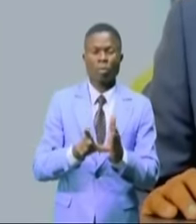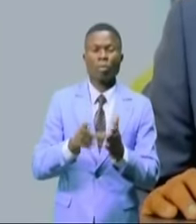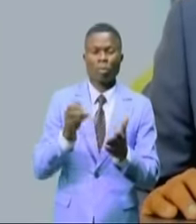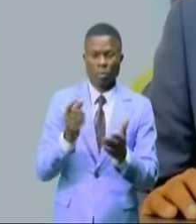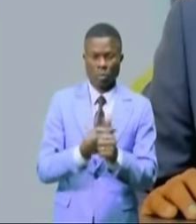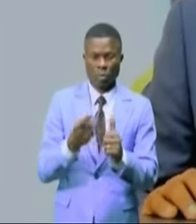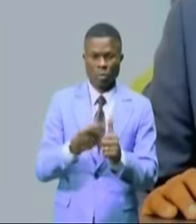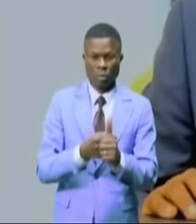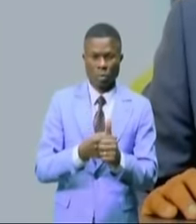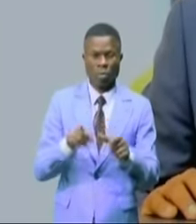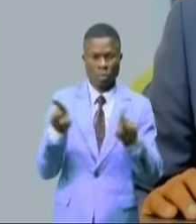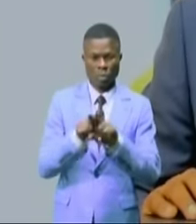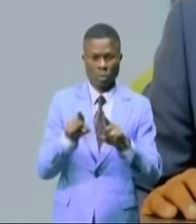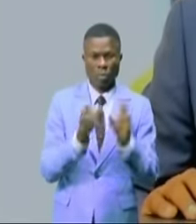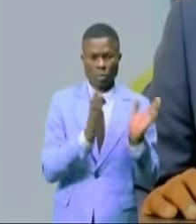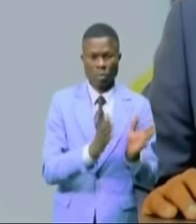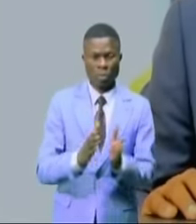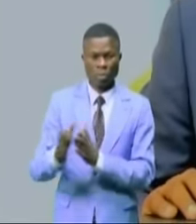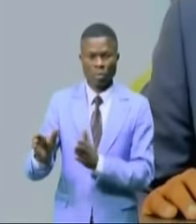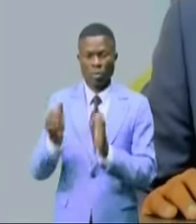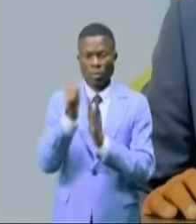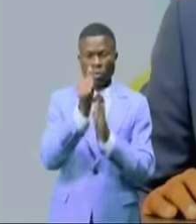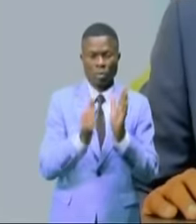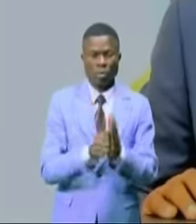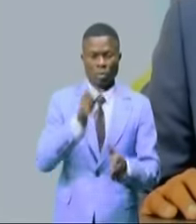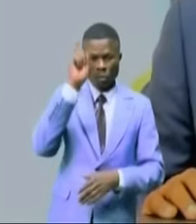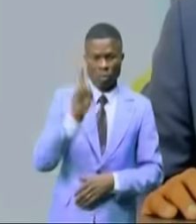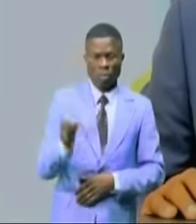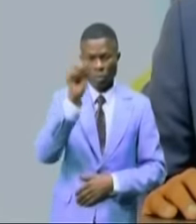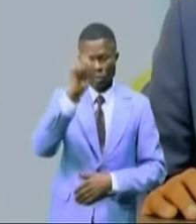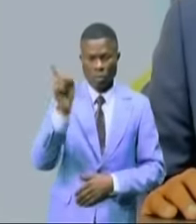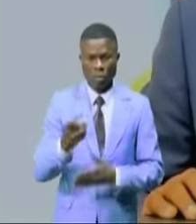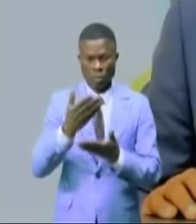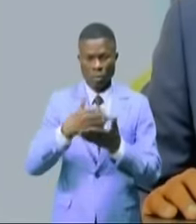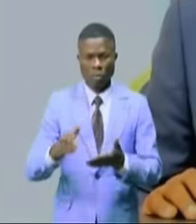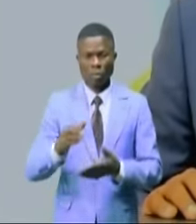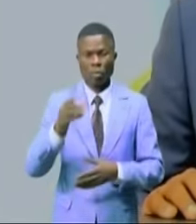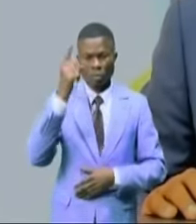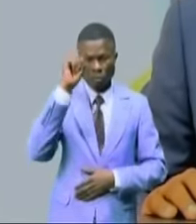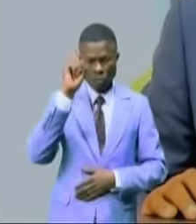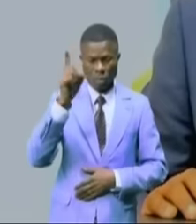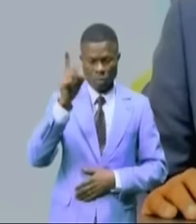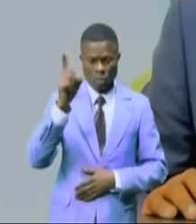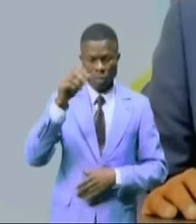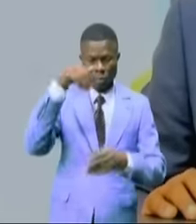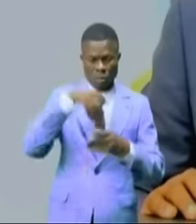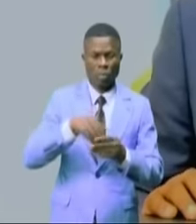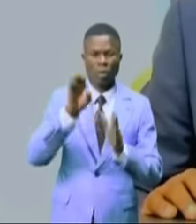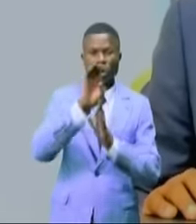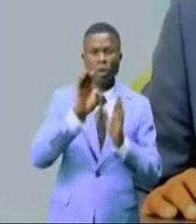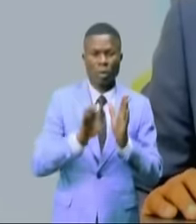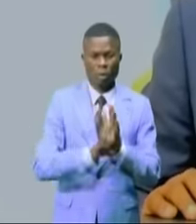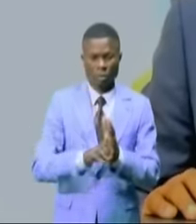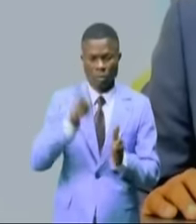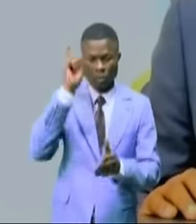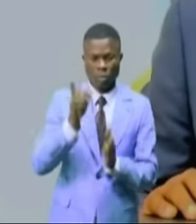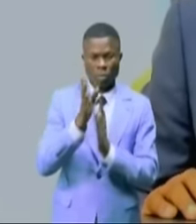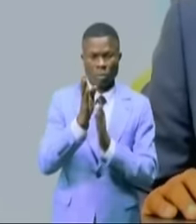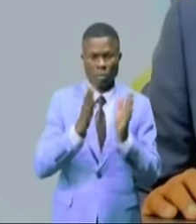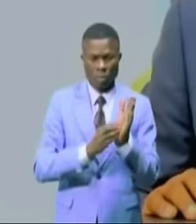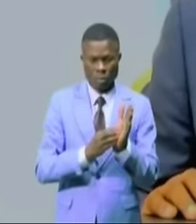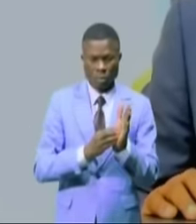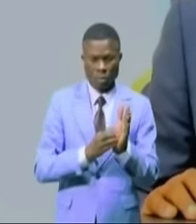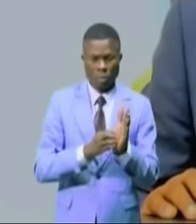et conformément aux dispositions des articles 130 alinéa 1er de la Constitution et 119 du